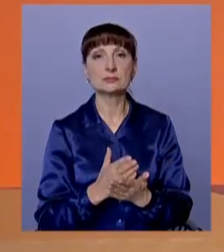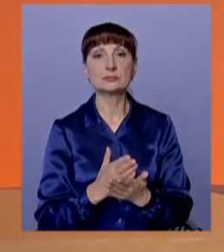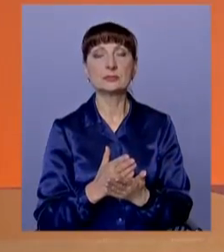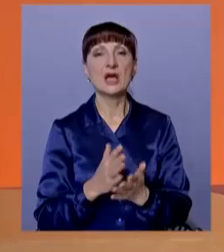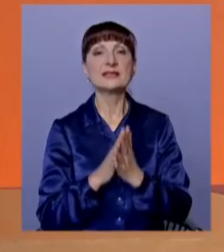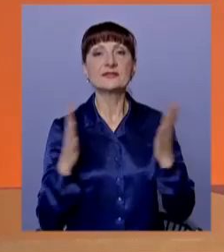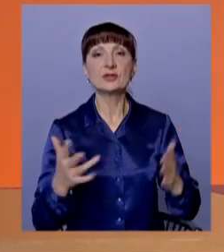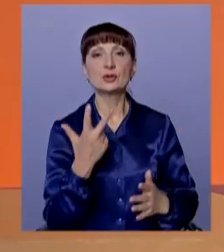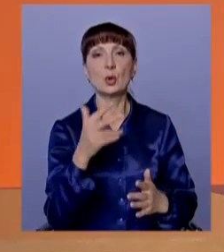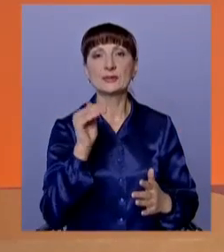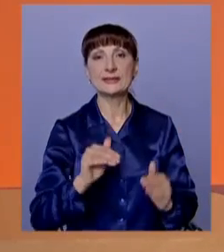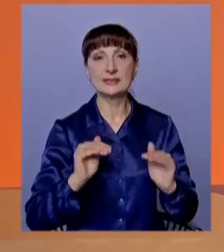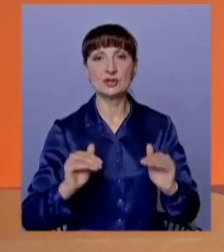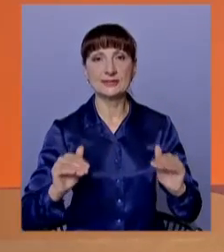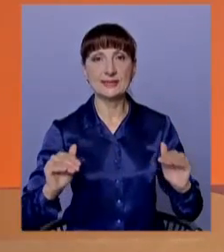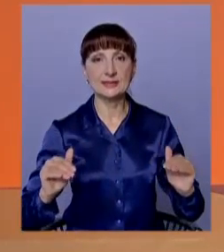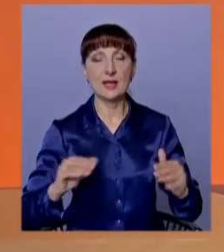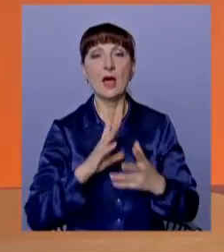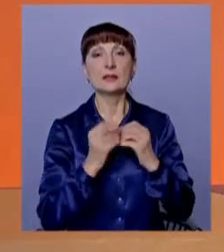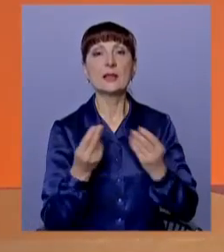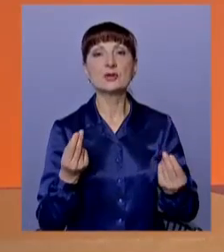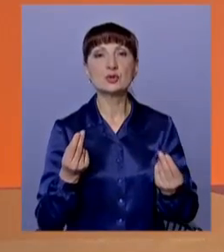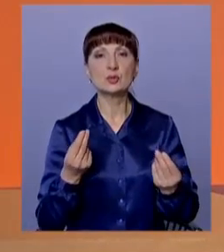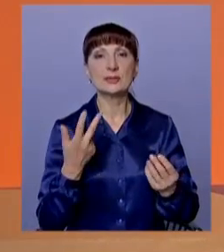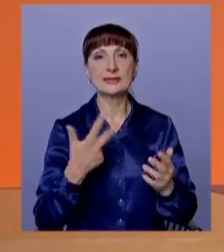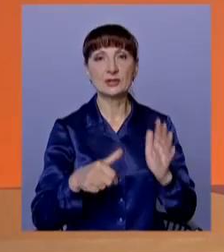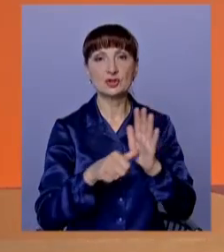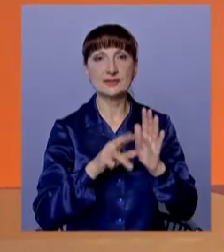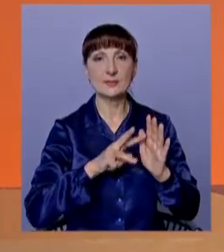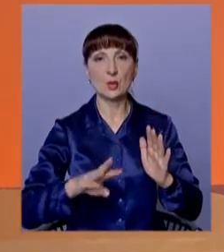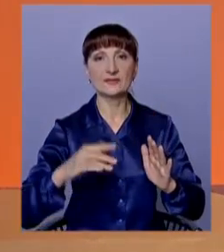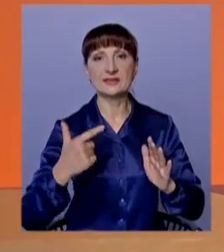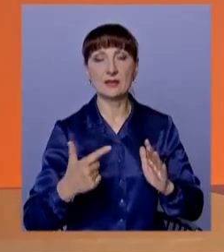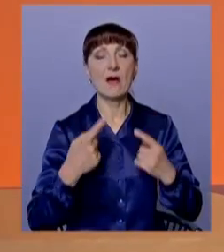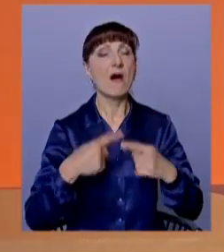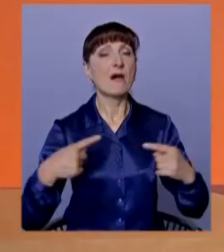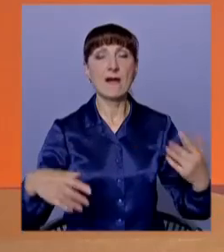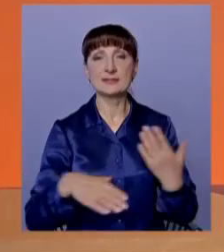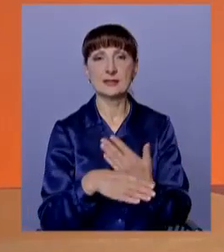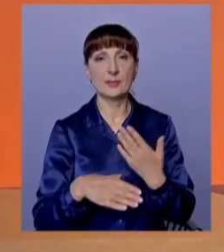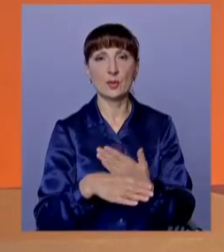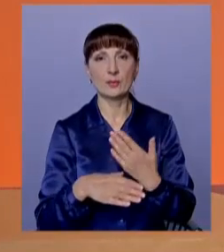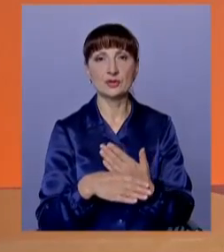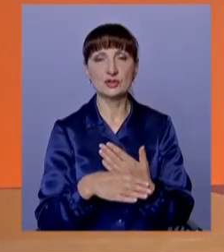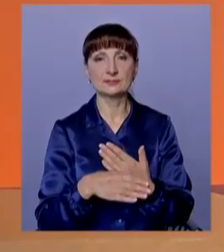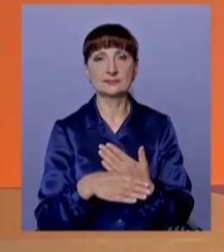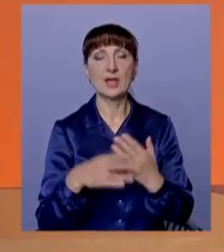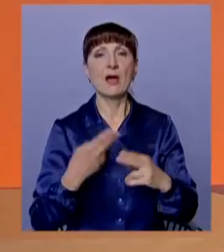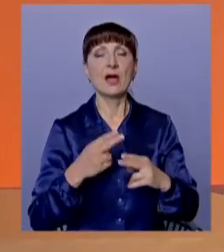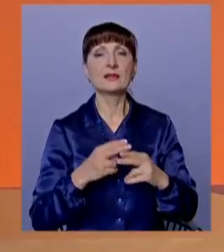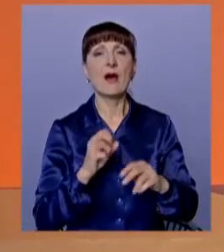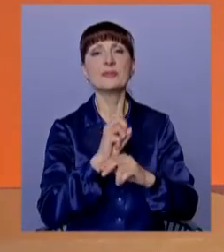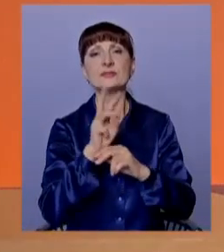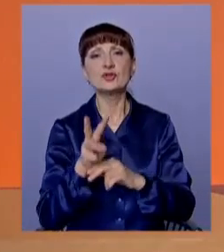помощь свыше 3000 детям на сумму на 36 миллионов тенге. Разные помощи оказывают школьным, это